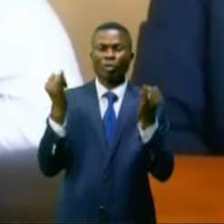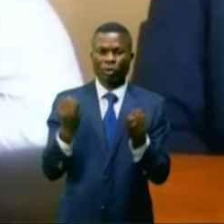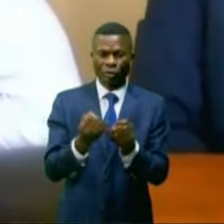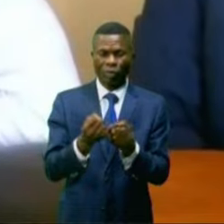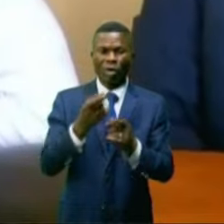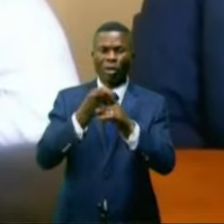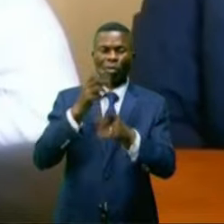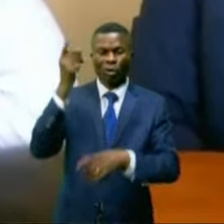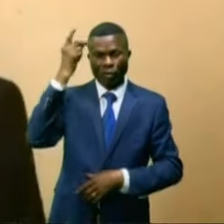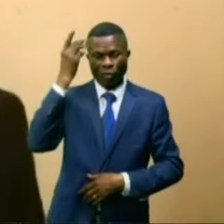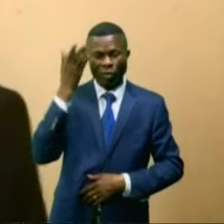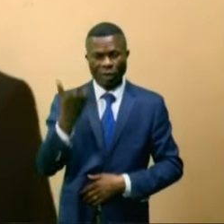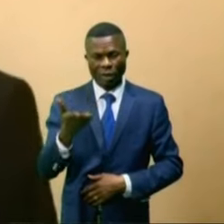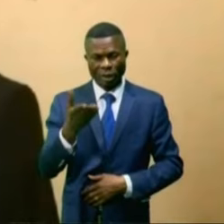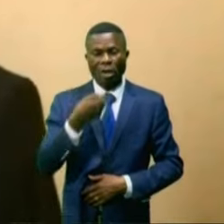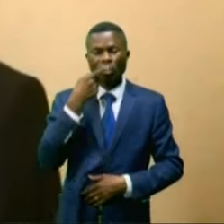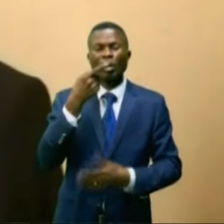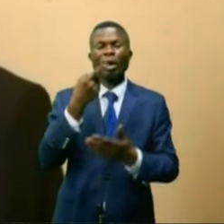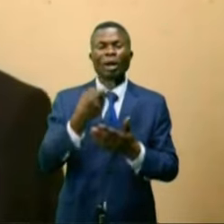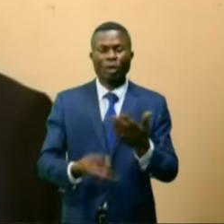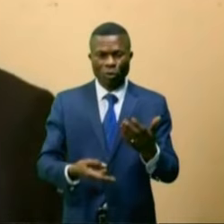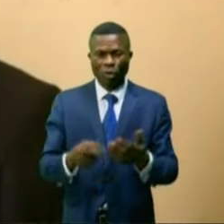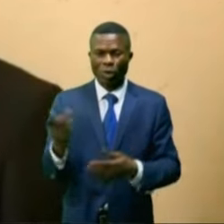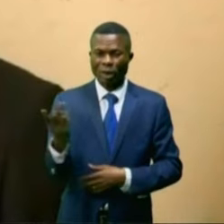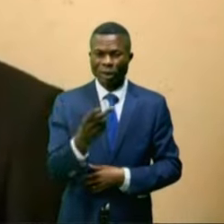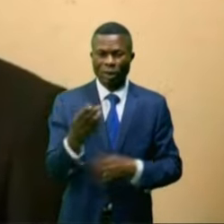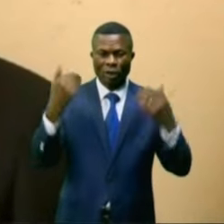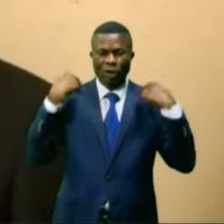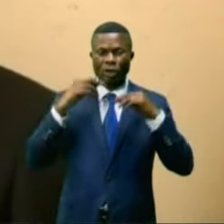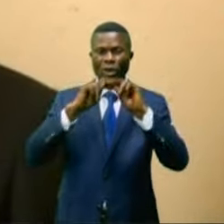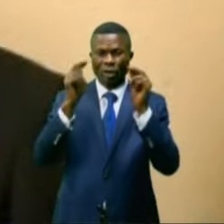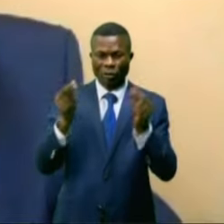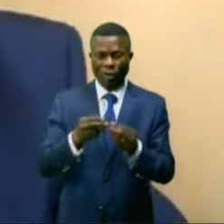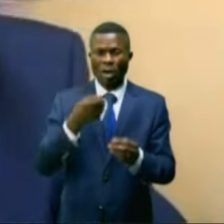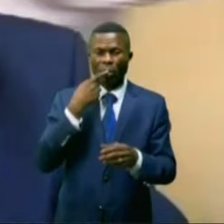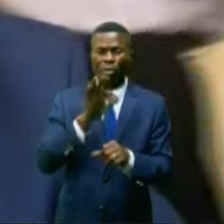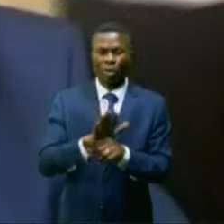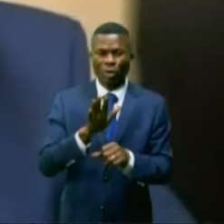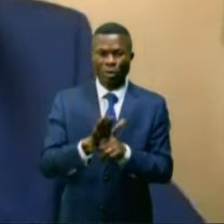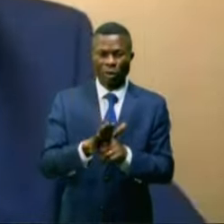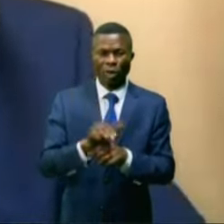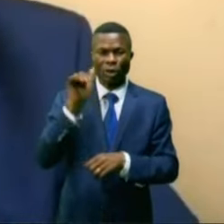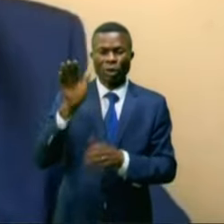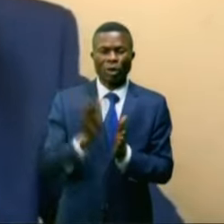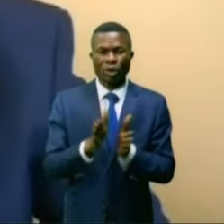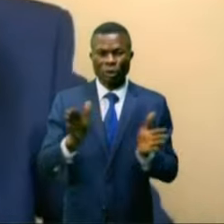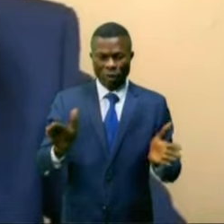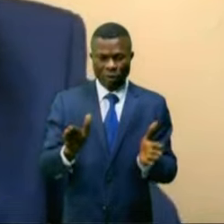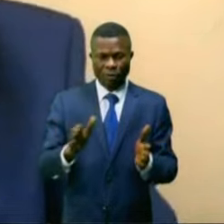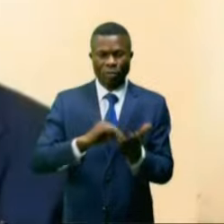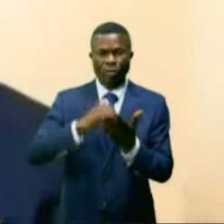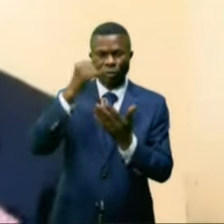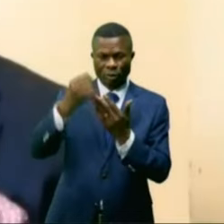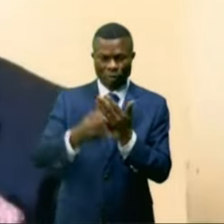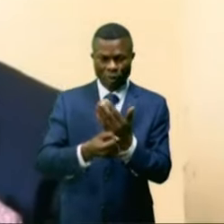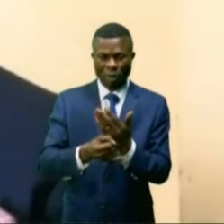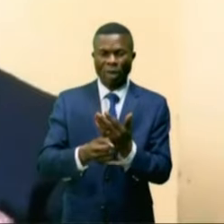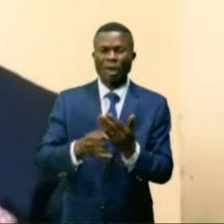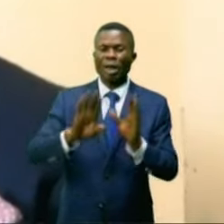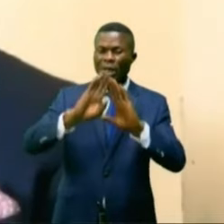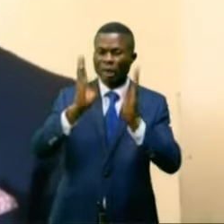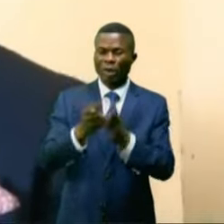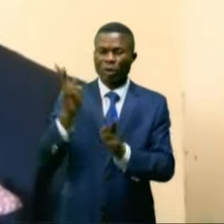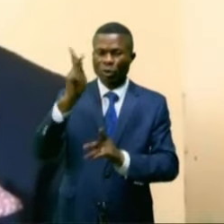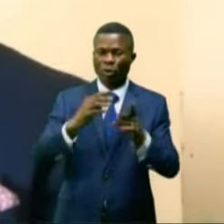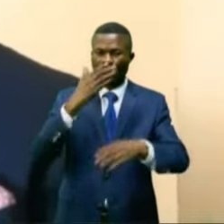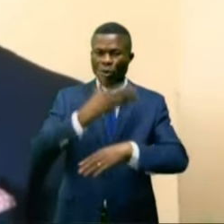Kinshasa. En croire Jeannot Chimbombo Kabeya, chef de la délégation et assistant du directeur général, ce projet d'intérêt communautaire vise la construction